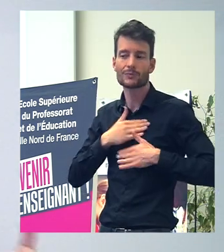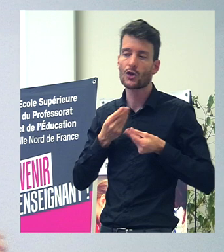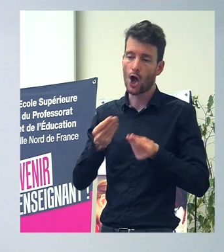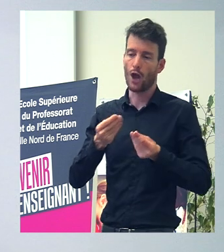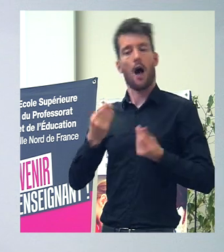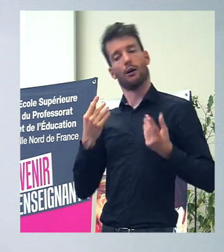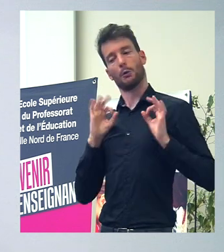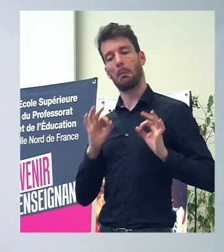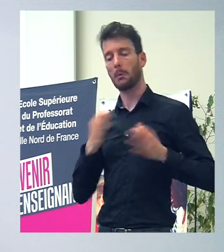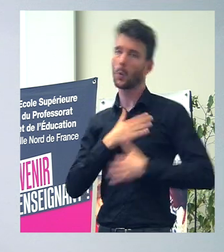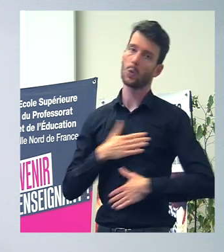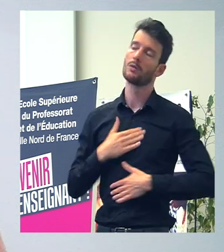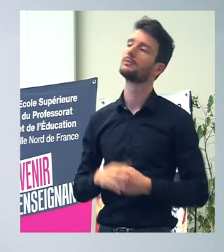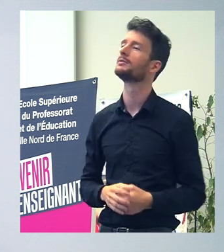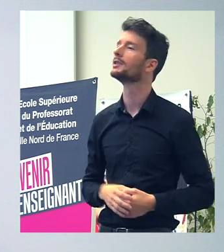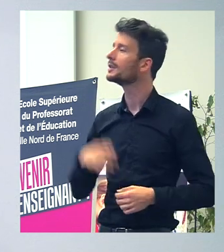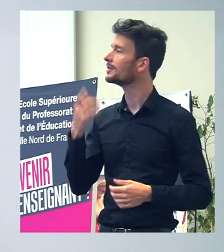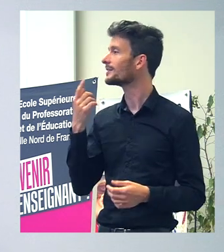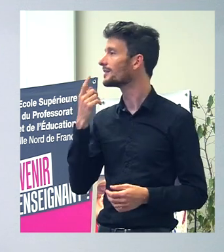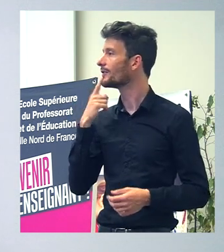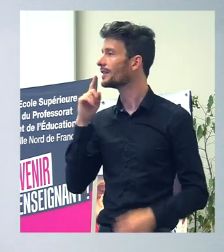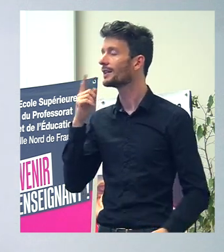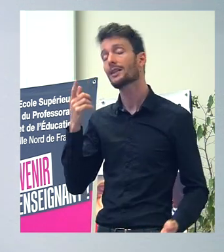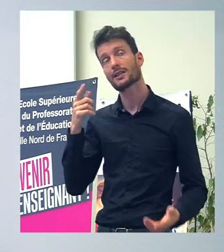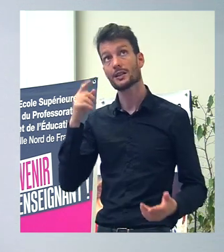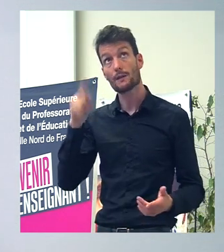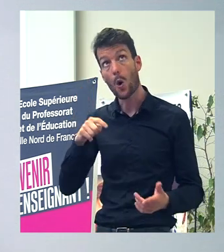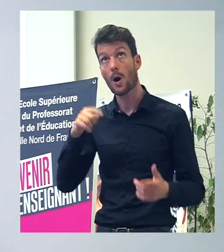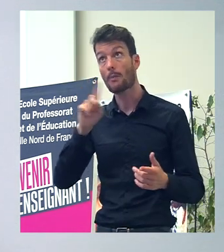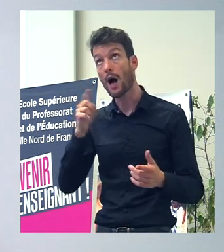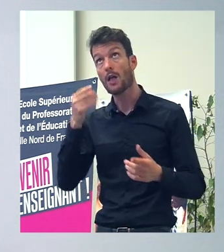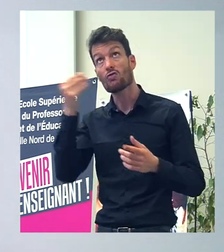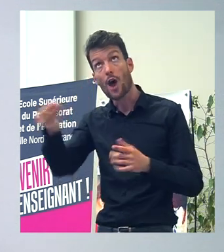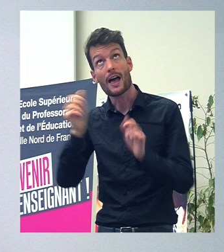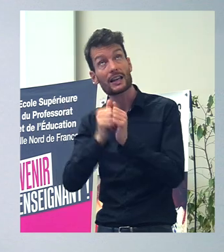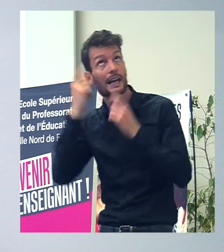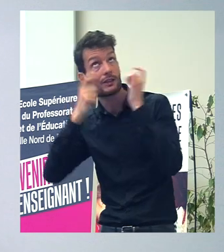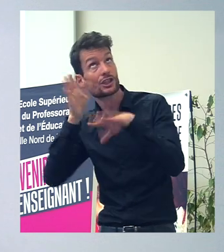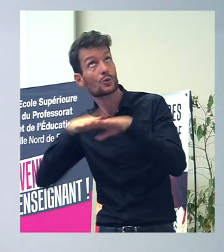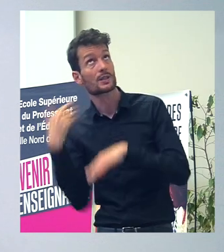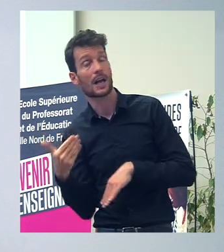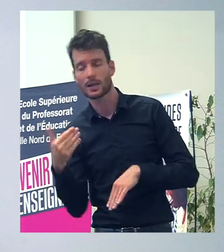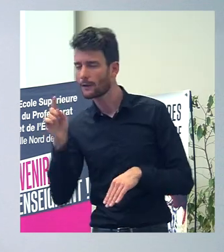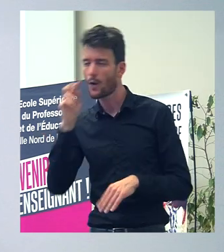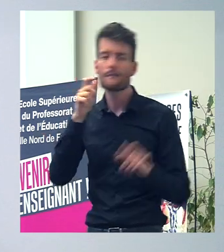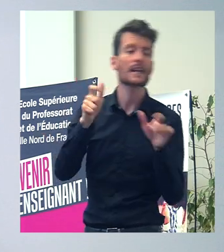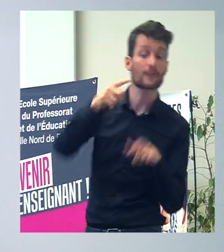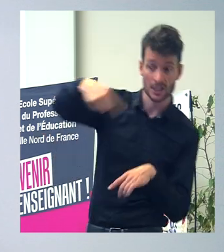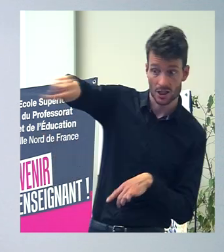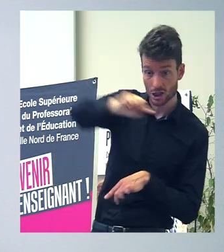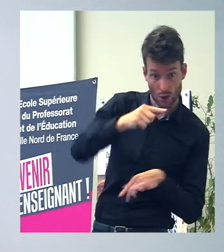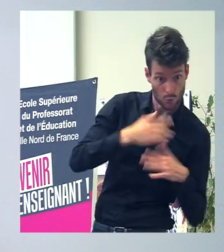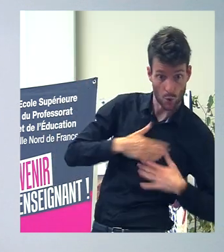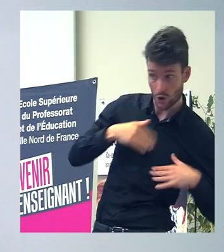veut dire qu'il ne suffit pas de donner et encore réfléchir à ce qu'on donne, il faut aussi veiller à l'adhésion